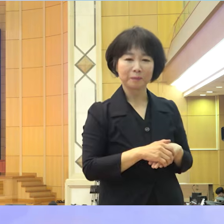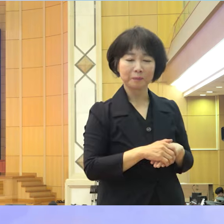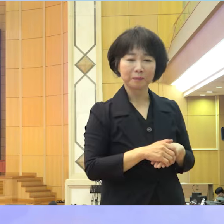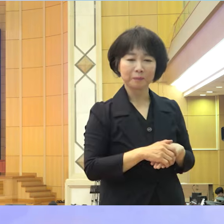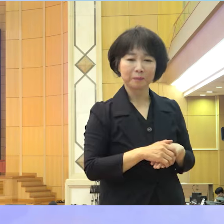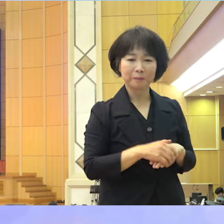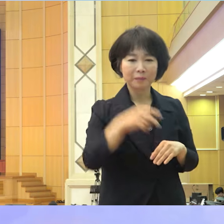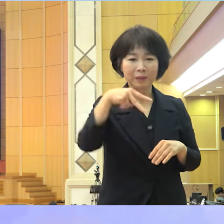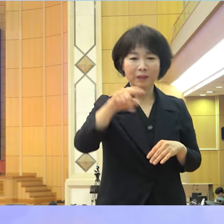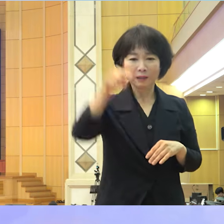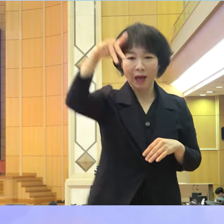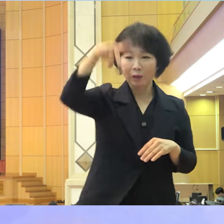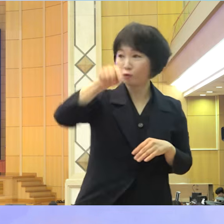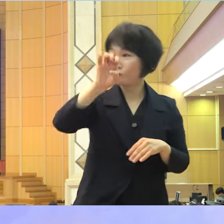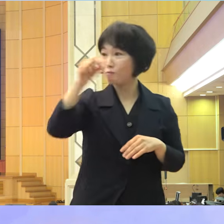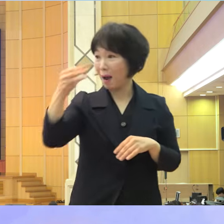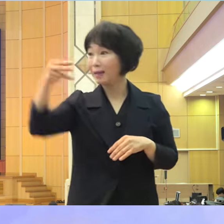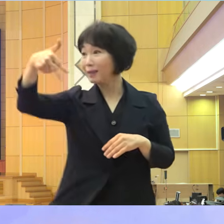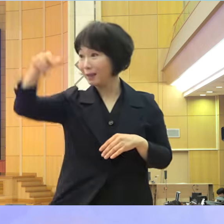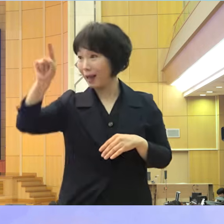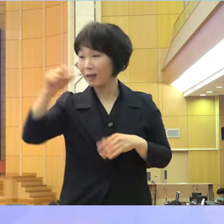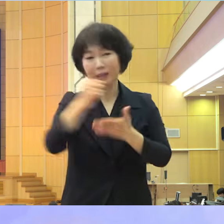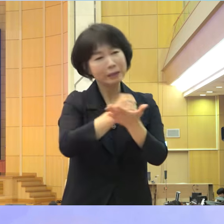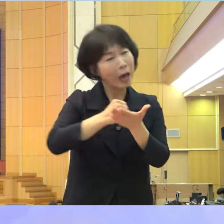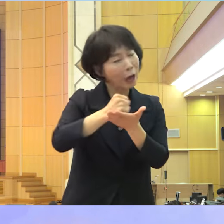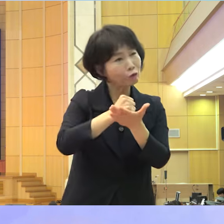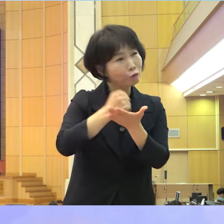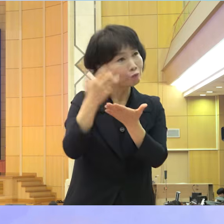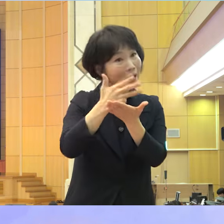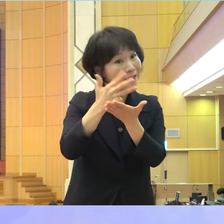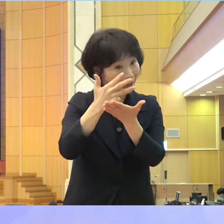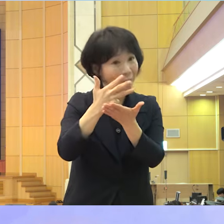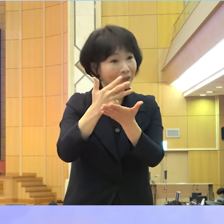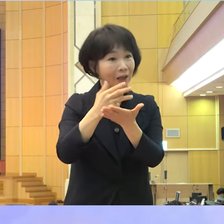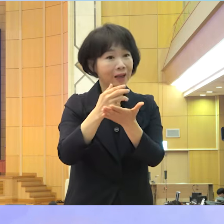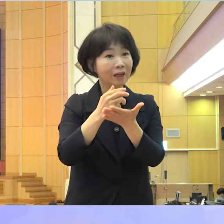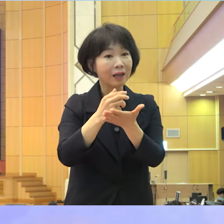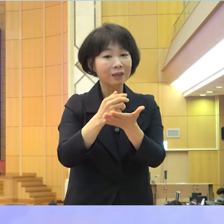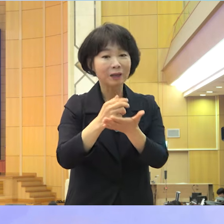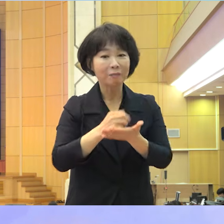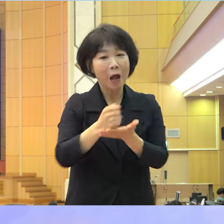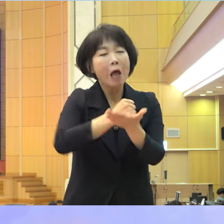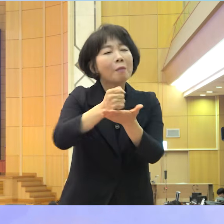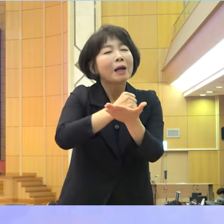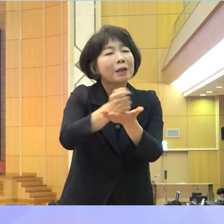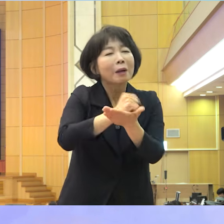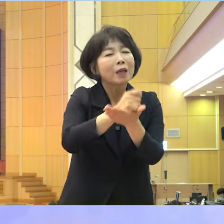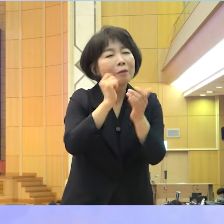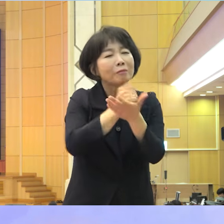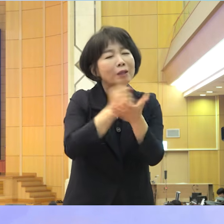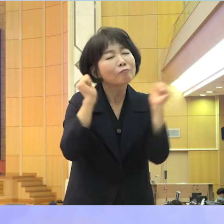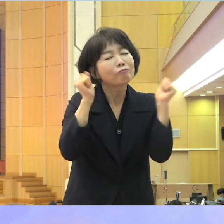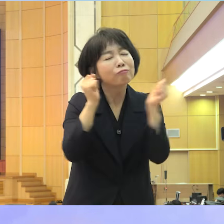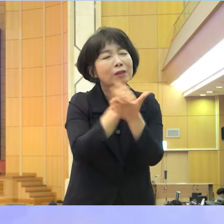그래서 사주팔자 보는 사람한테 가가지고, 옛날에